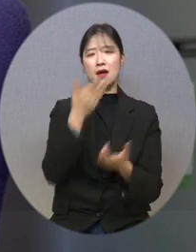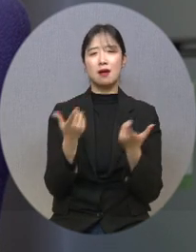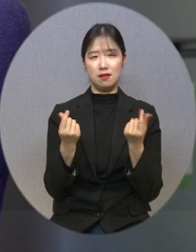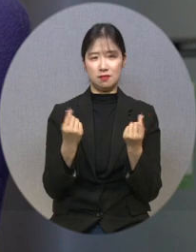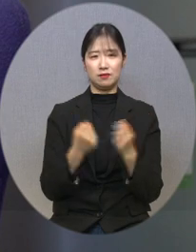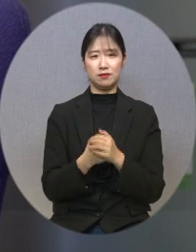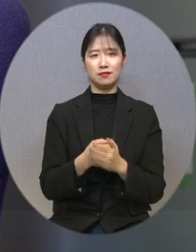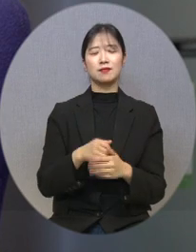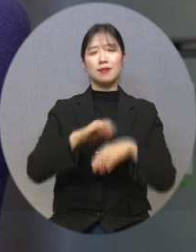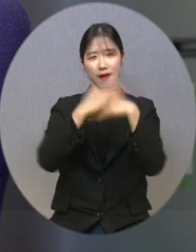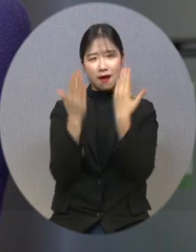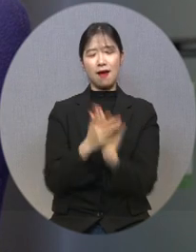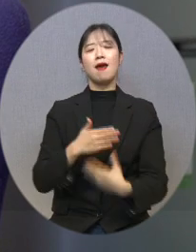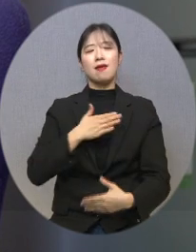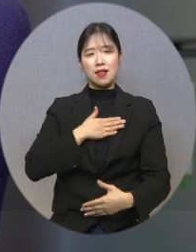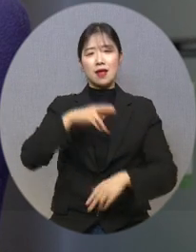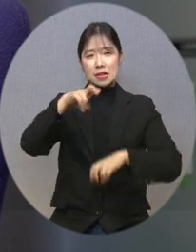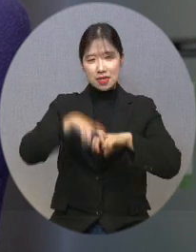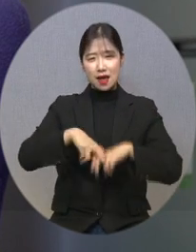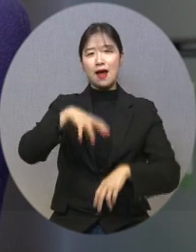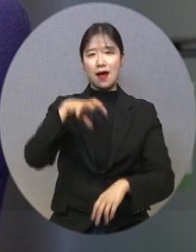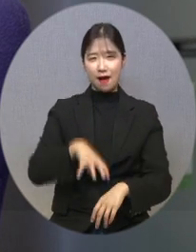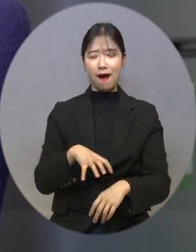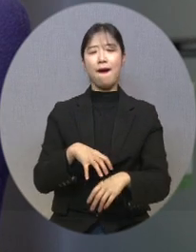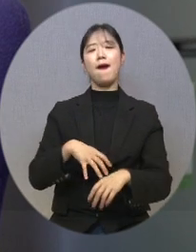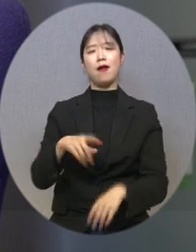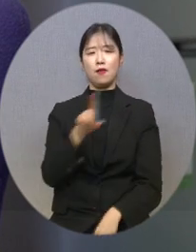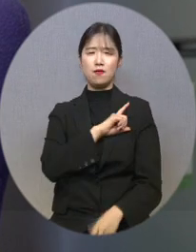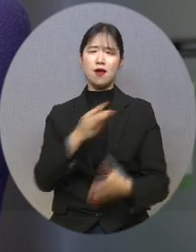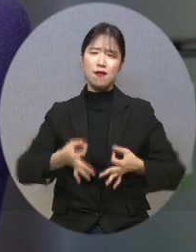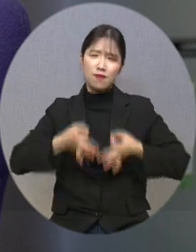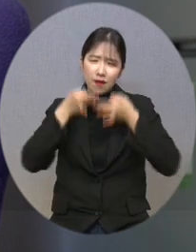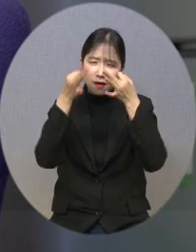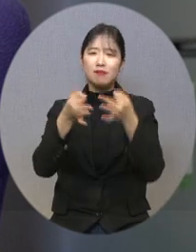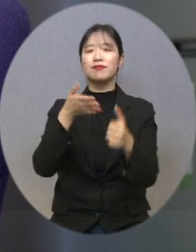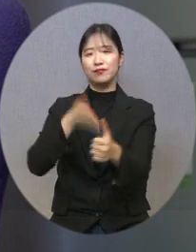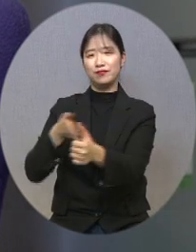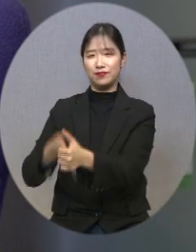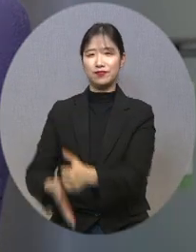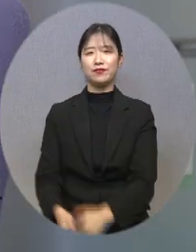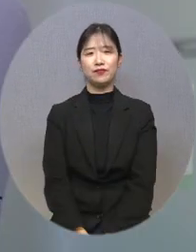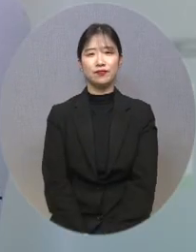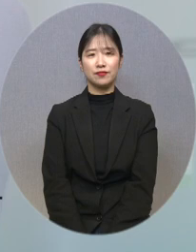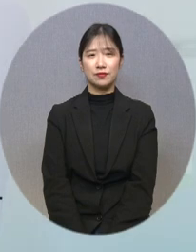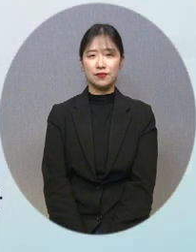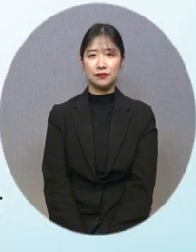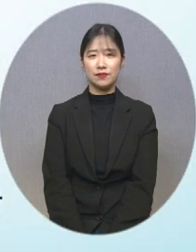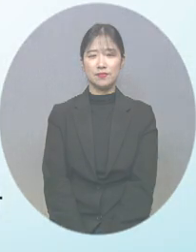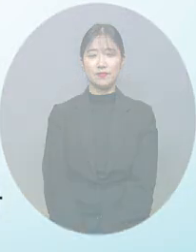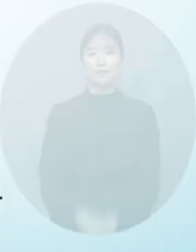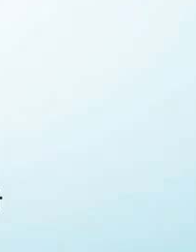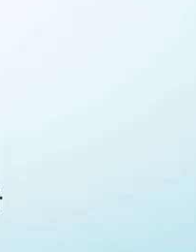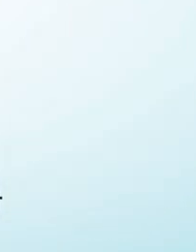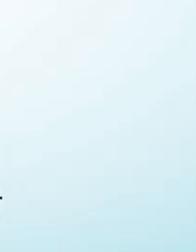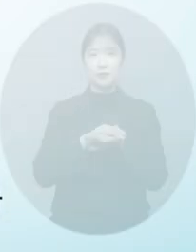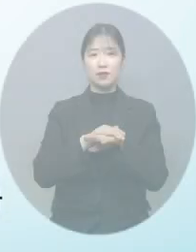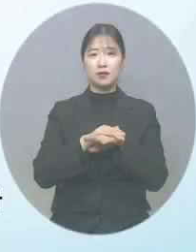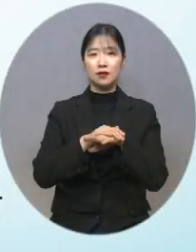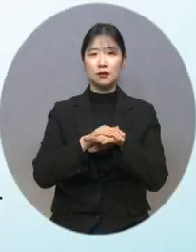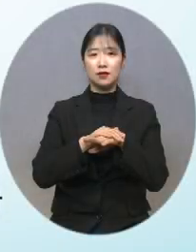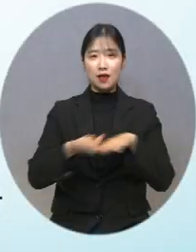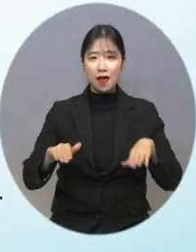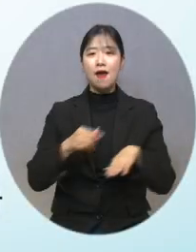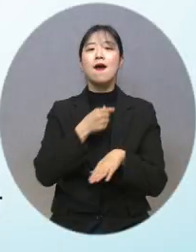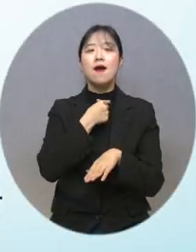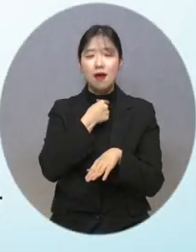생각합니다. 다들 자기 자리에서 최선을 다해서 노력합시다. 해결해야 할 사연이나